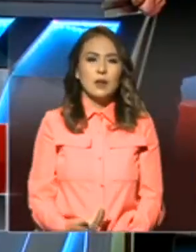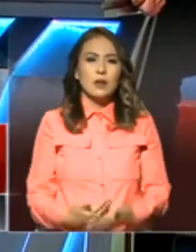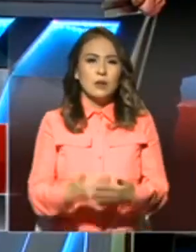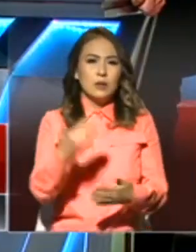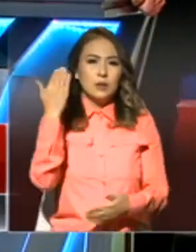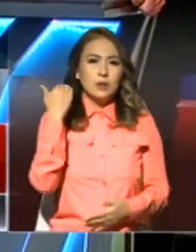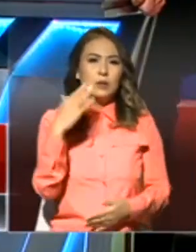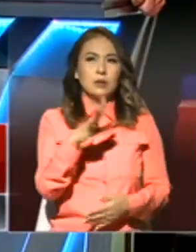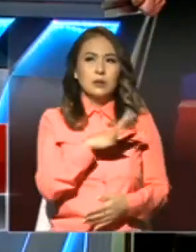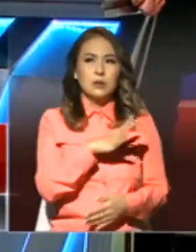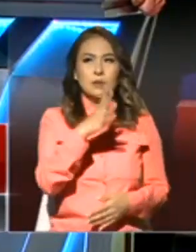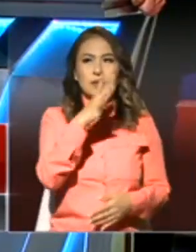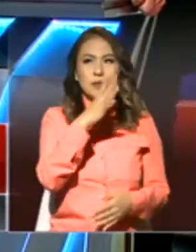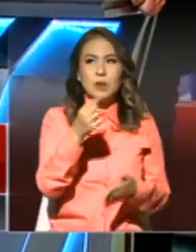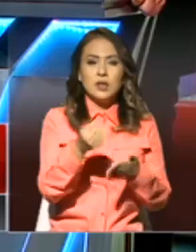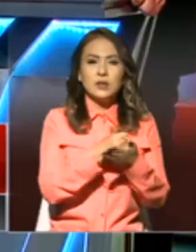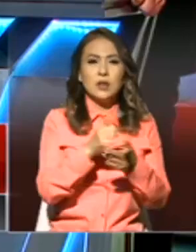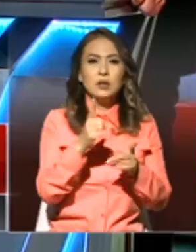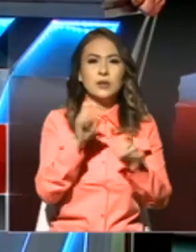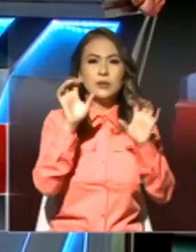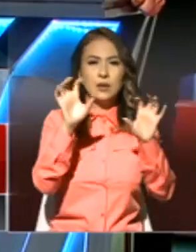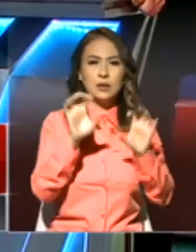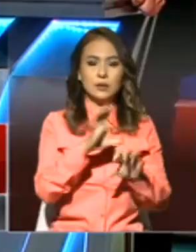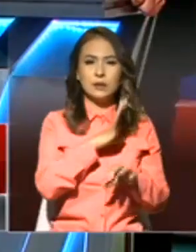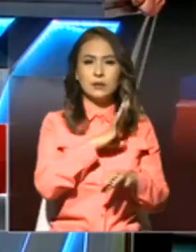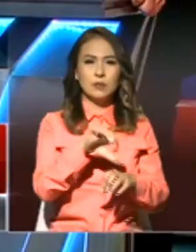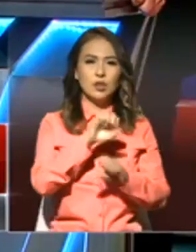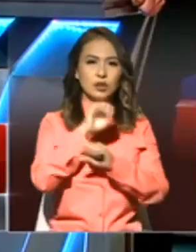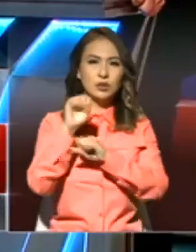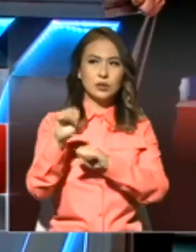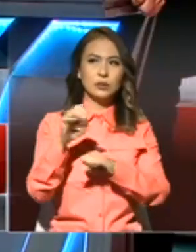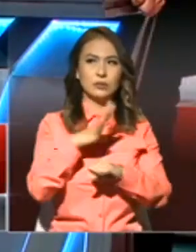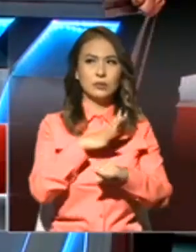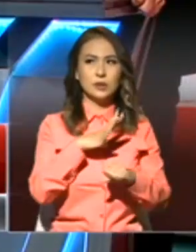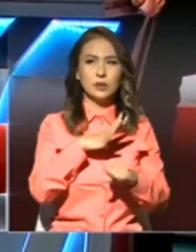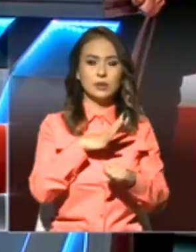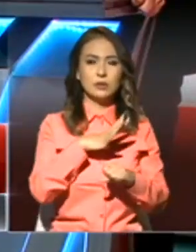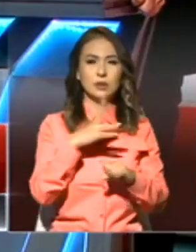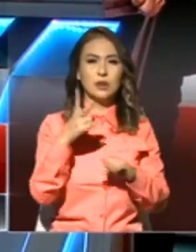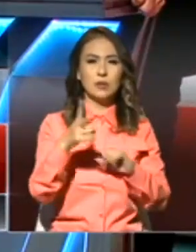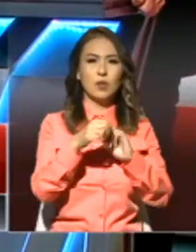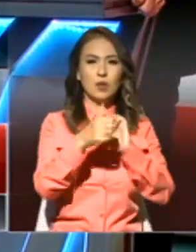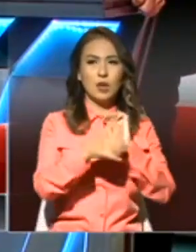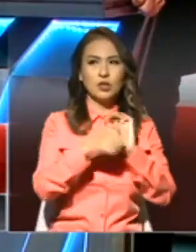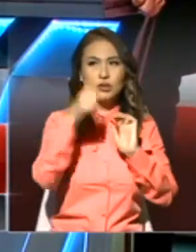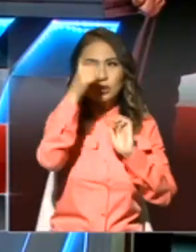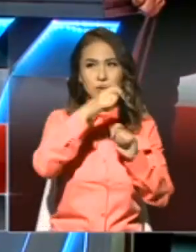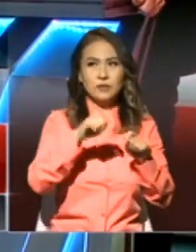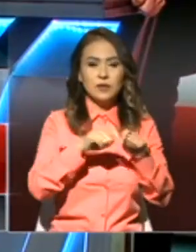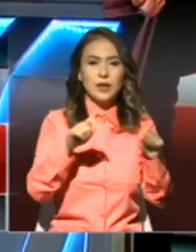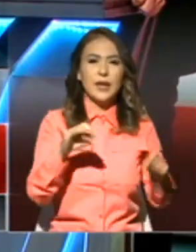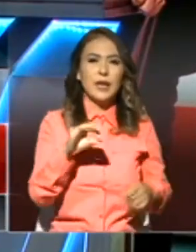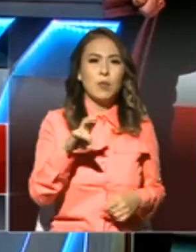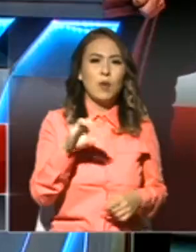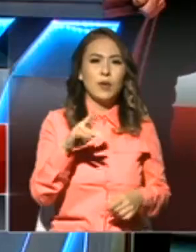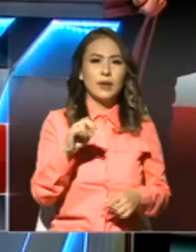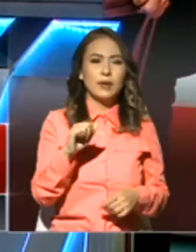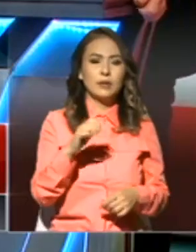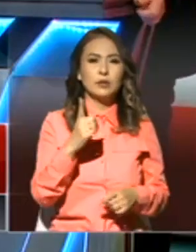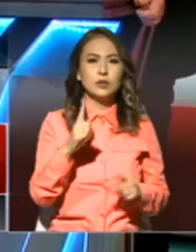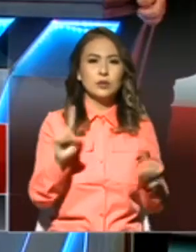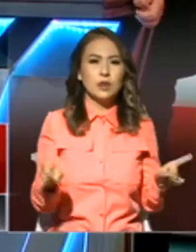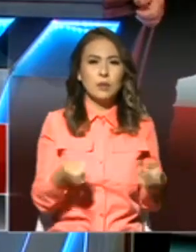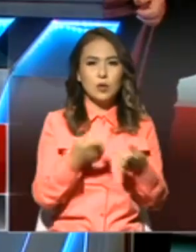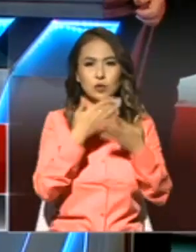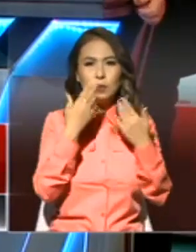кезде осы үлескерлерді қорғайтын заң болмайды. Заң сол 16 жылы барып шықты сол нәтижесінде. Жалпы бағана сіз айтып отырсыз, осы ипотека нарығы неге дамымайды, екінші